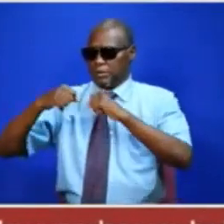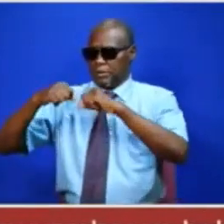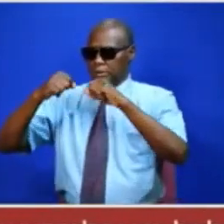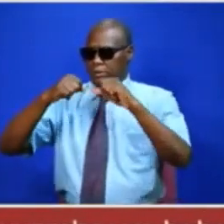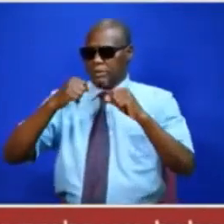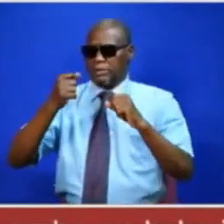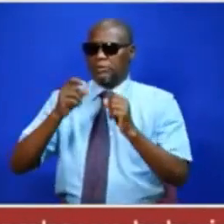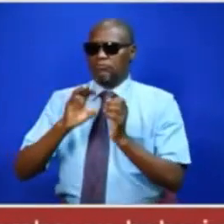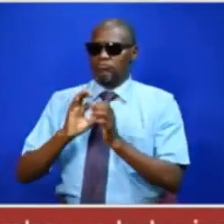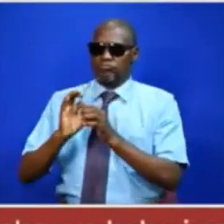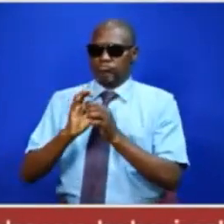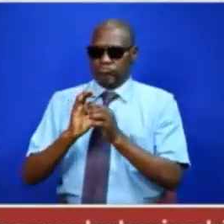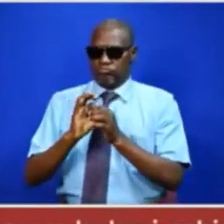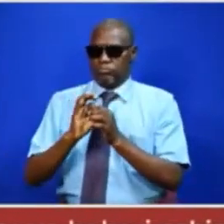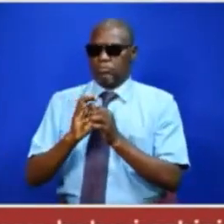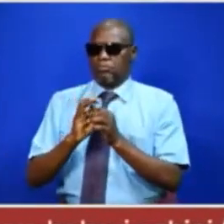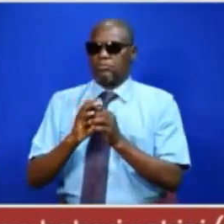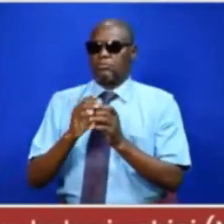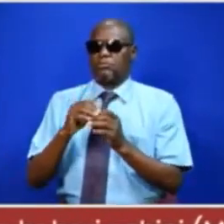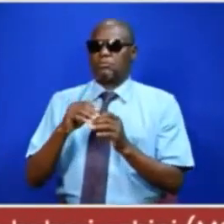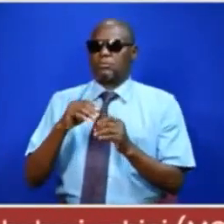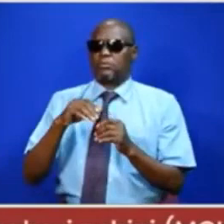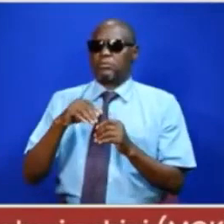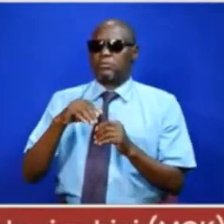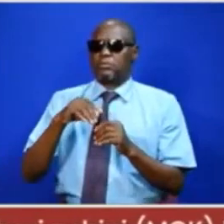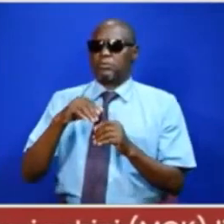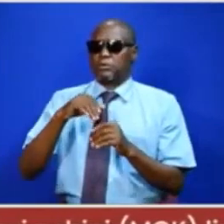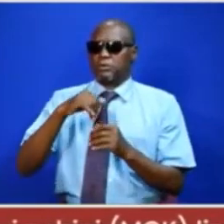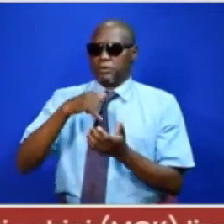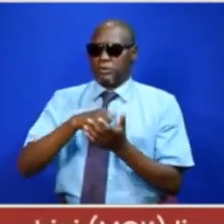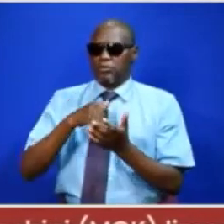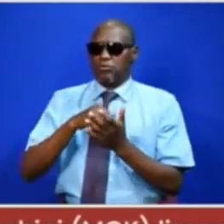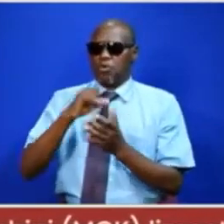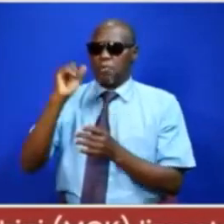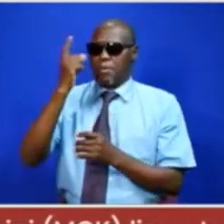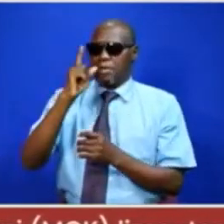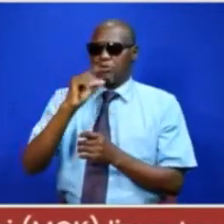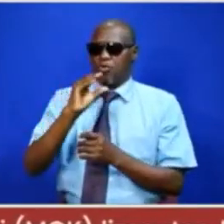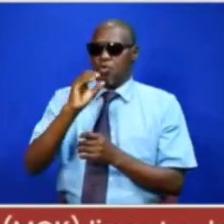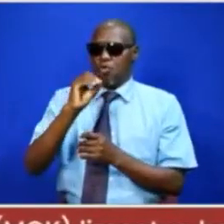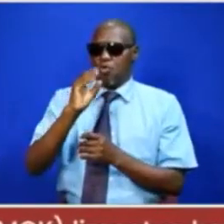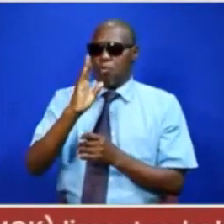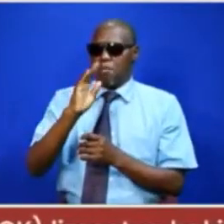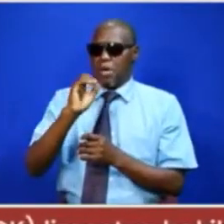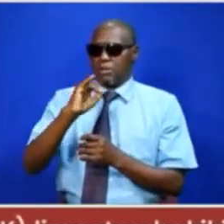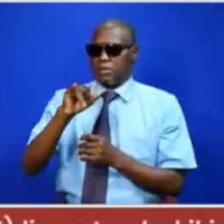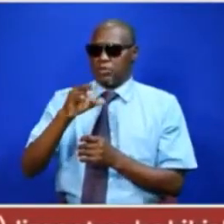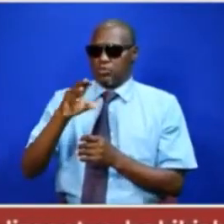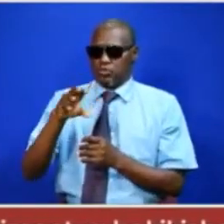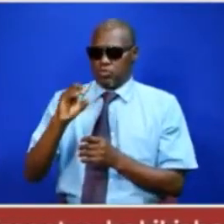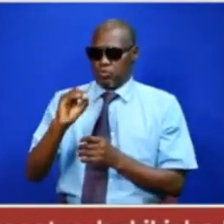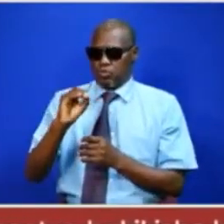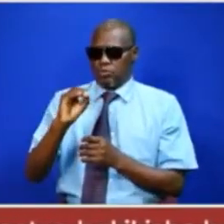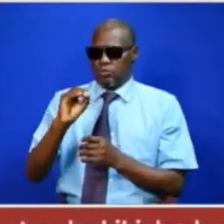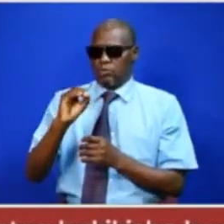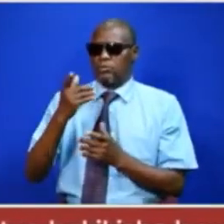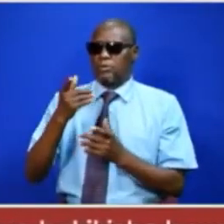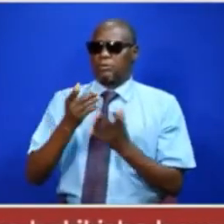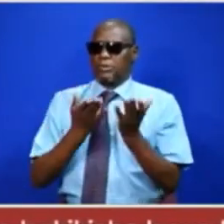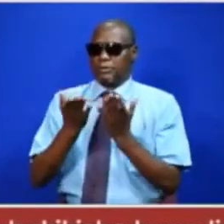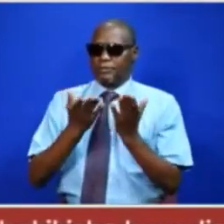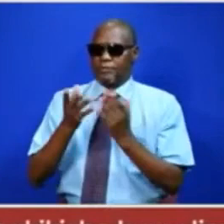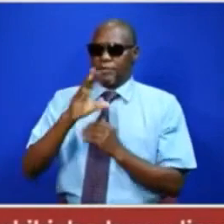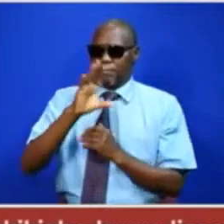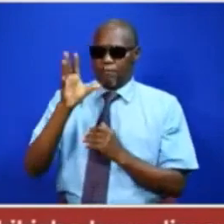wa karibu, ikiwa ni pamoja na Rais mstaafu Obasanjo, akiangazia utayari wake wa kulibara la kutumikia Afrika licha